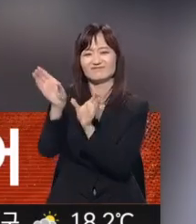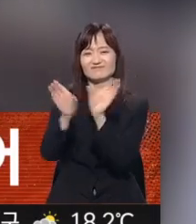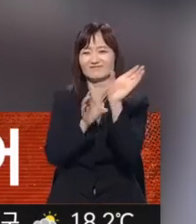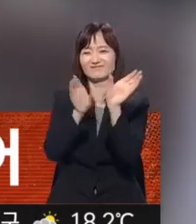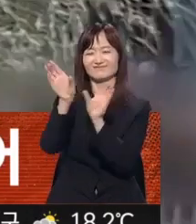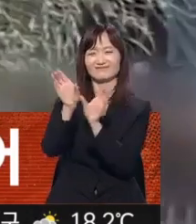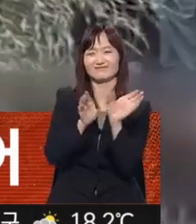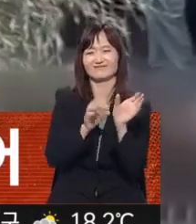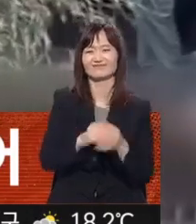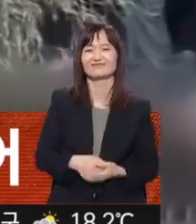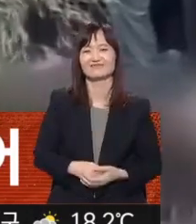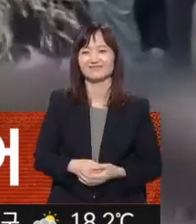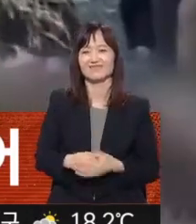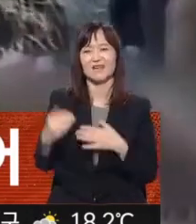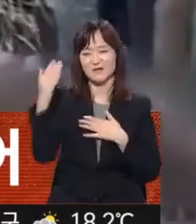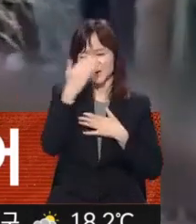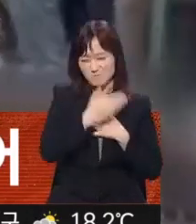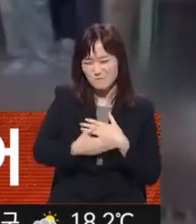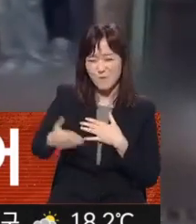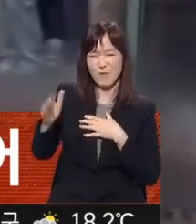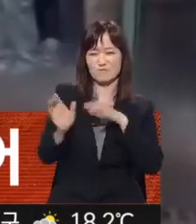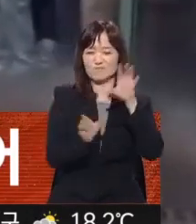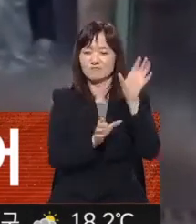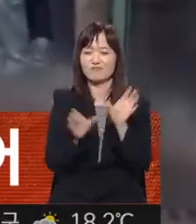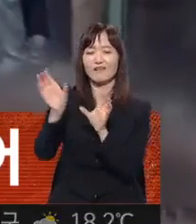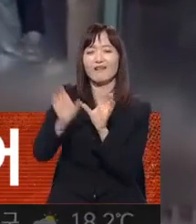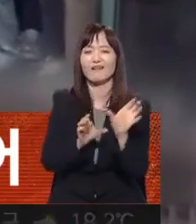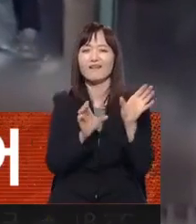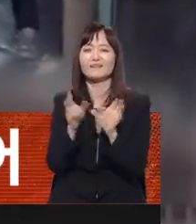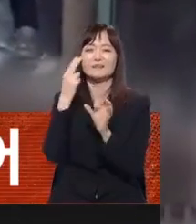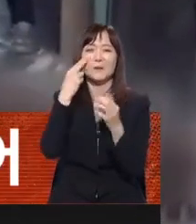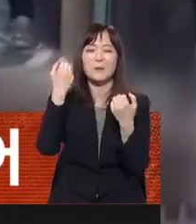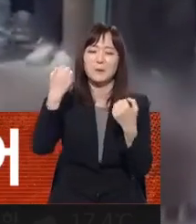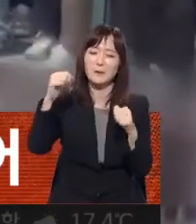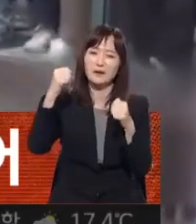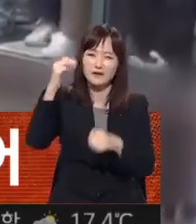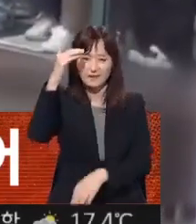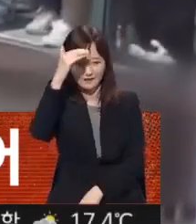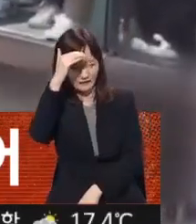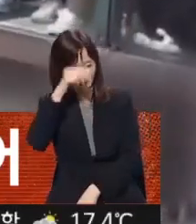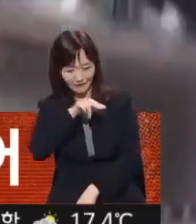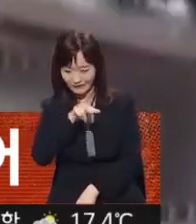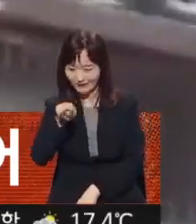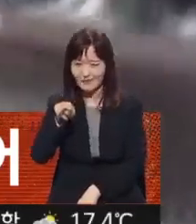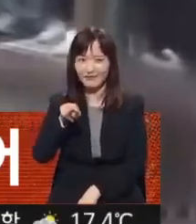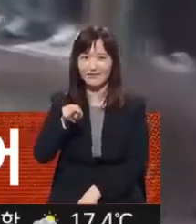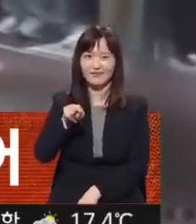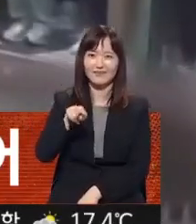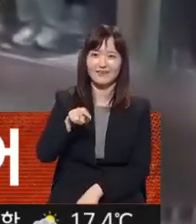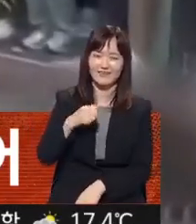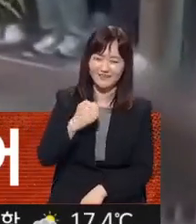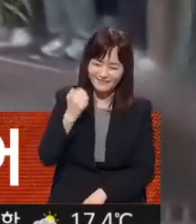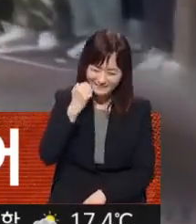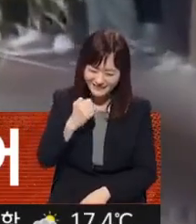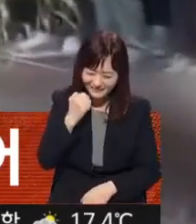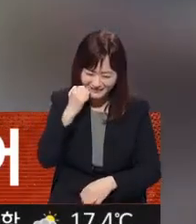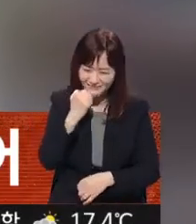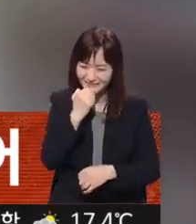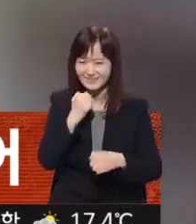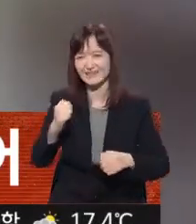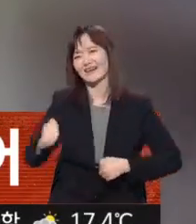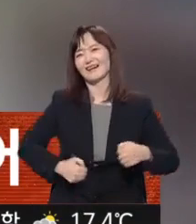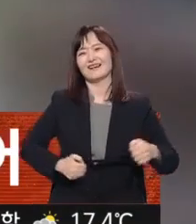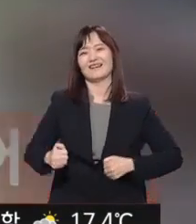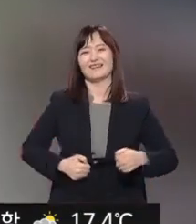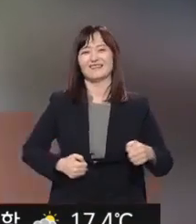저래? 몸통 전체를 써서 더 그루브 있는 춤을 보고 뭐 흉해! 아우, 진짜. 관람객들도 이 모습에 박장대소가 터졌습니다.